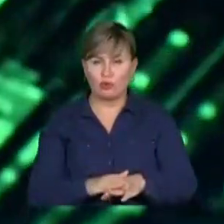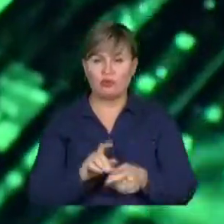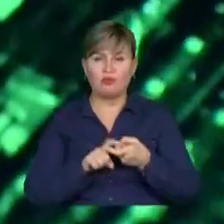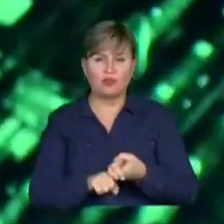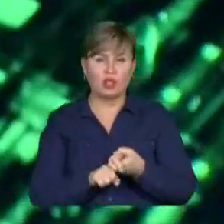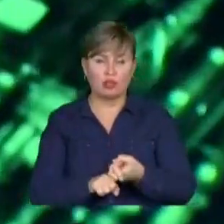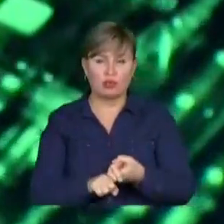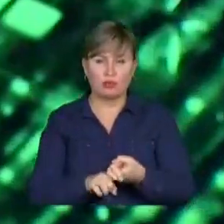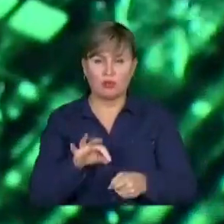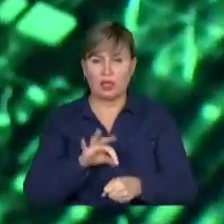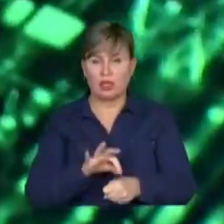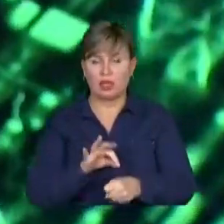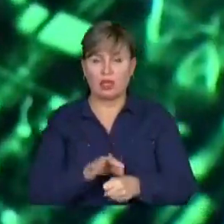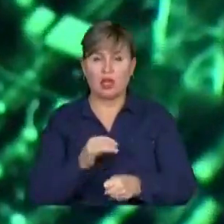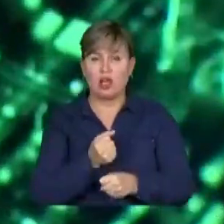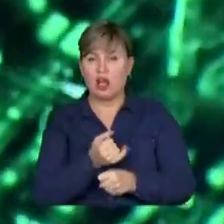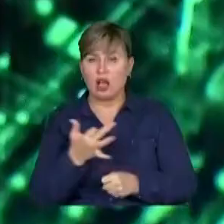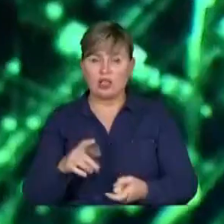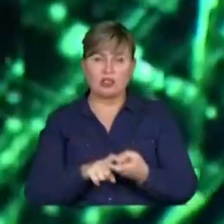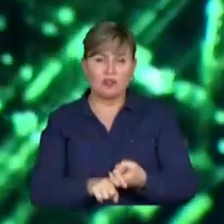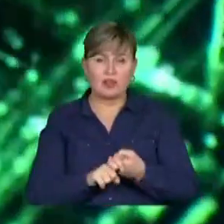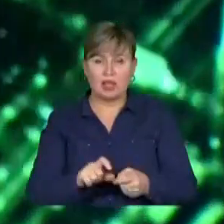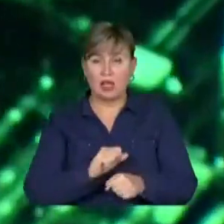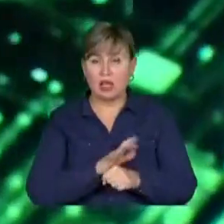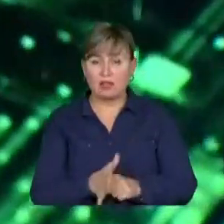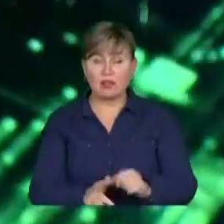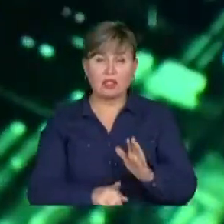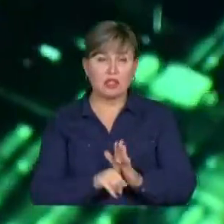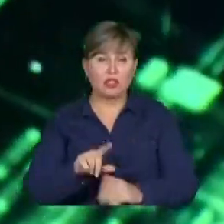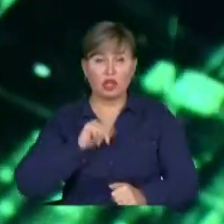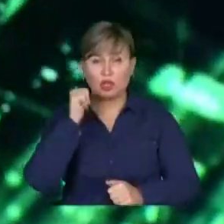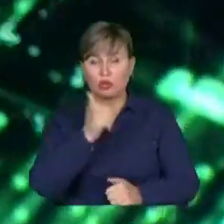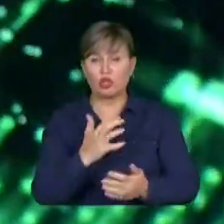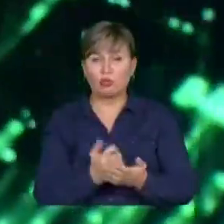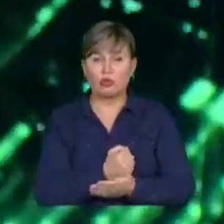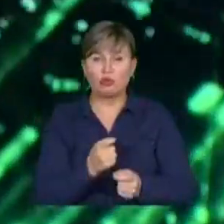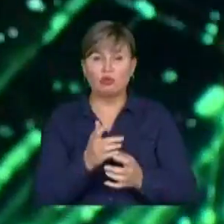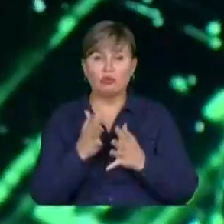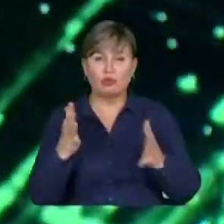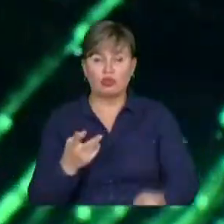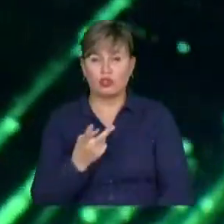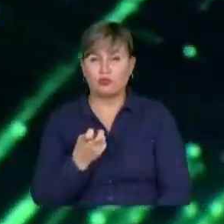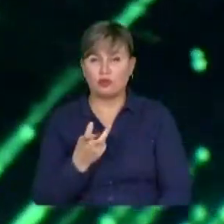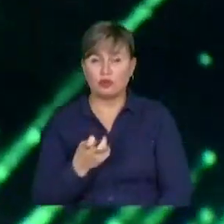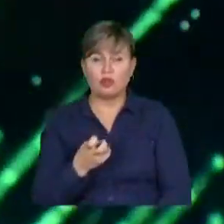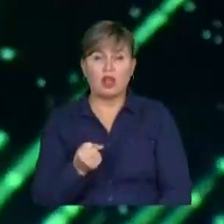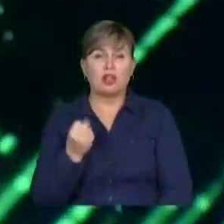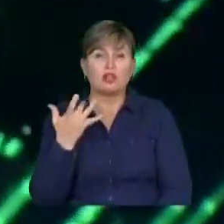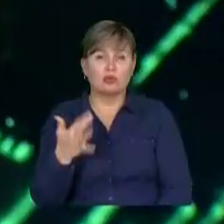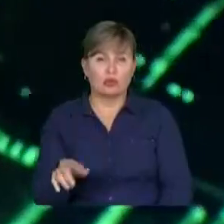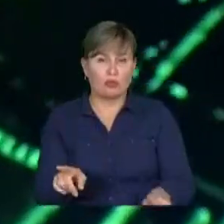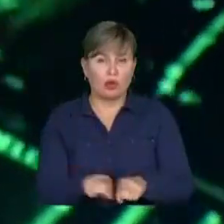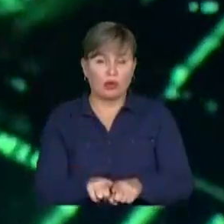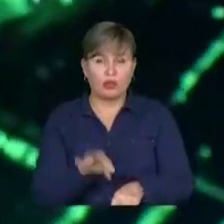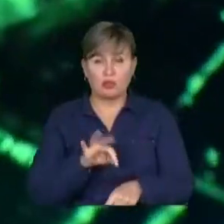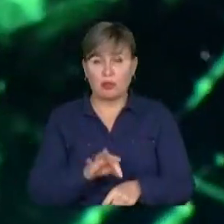вирусной инфекции. А количество инфицированных коронавирусом с начала года составило чуть больше 200. Насколько схожи симптомы